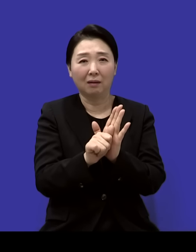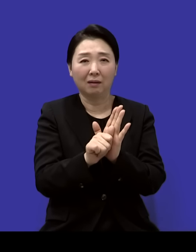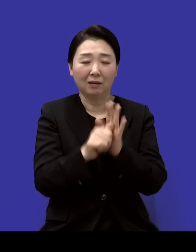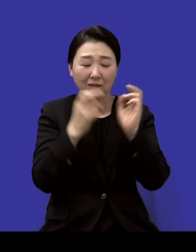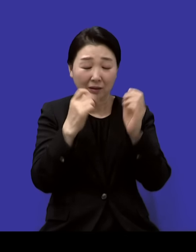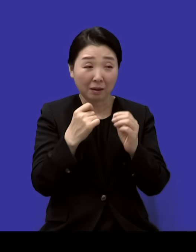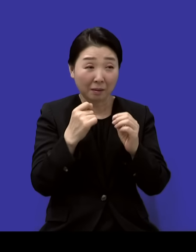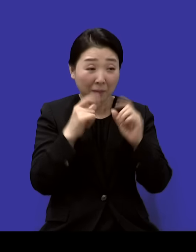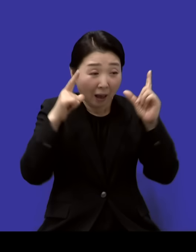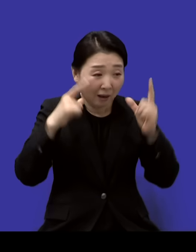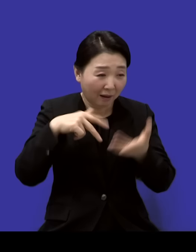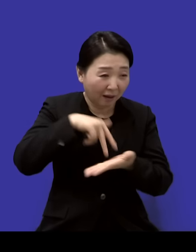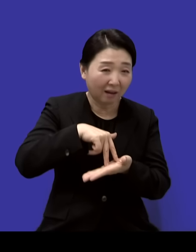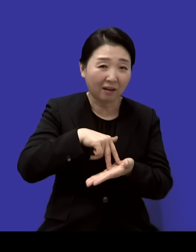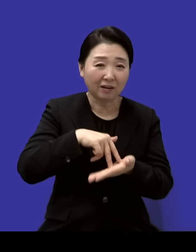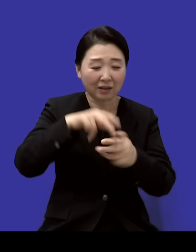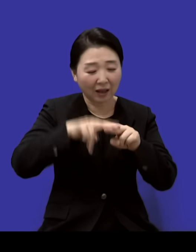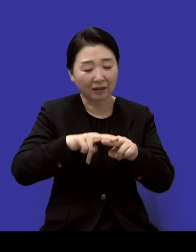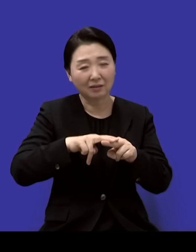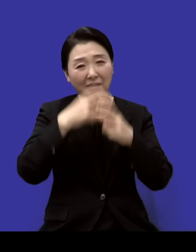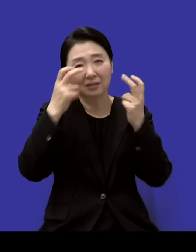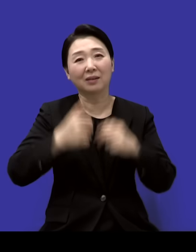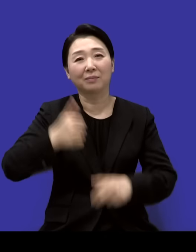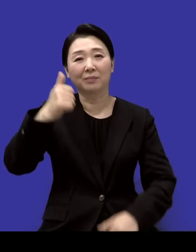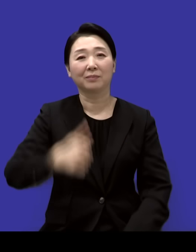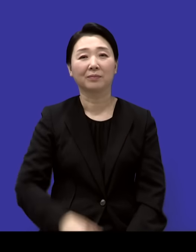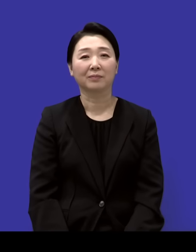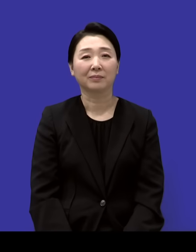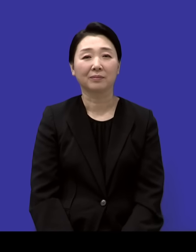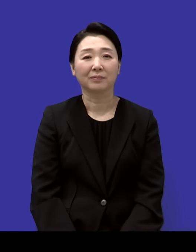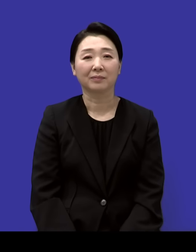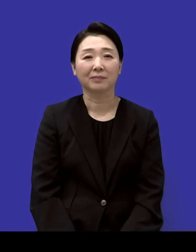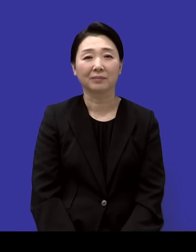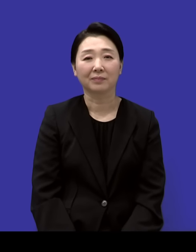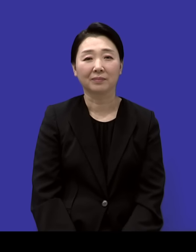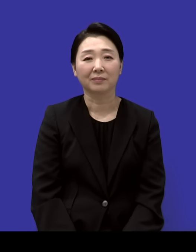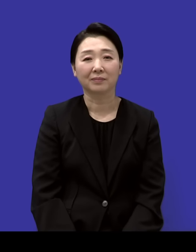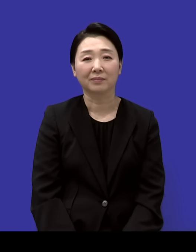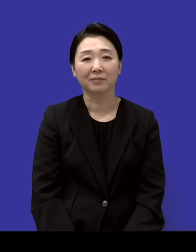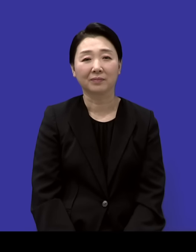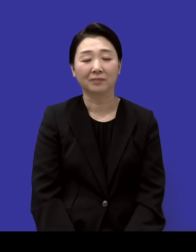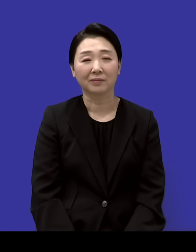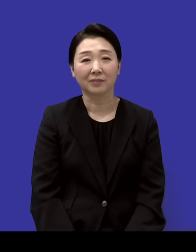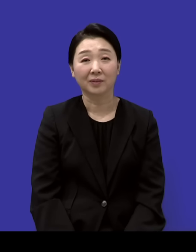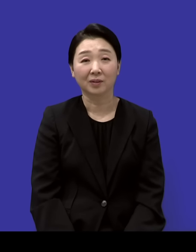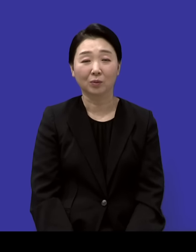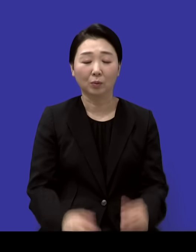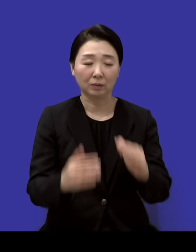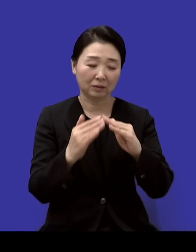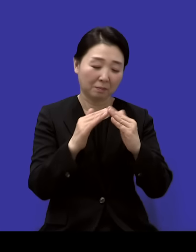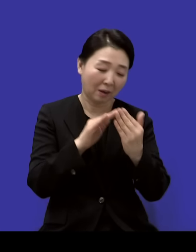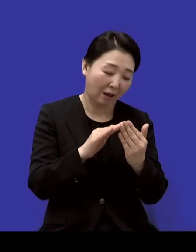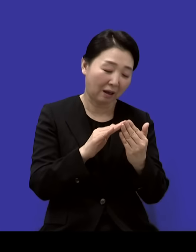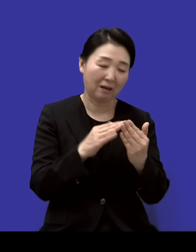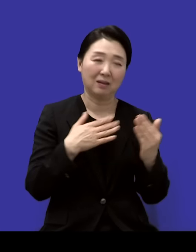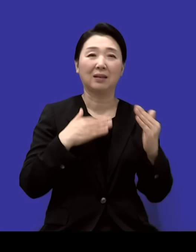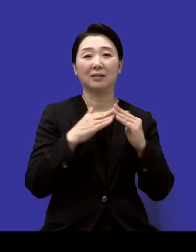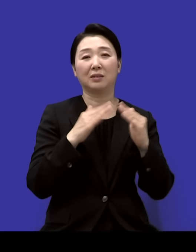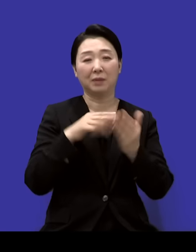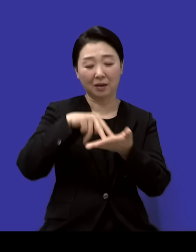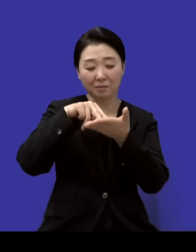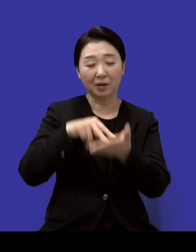그냥 앉아서 벽에 대는 게 더 편해요. 그런 세월을 보내고 그러니까 이제 되게 허름한 집 하나가 사택이었으니까 엘리베이터도